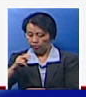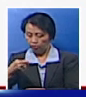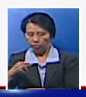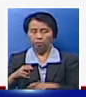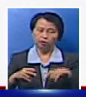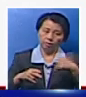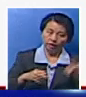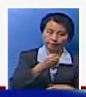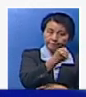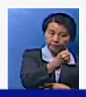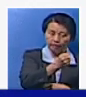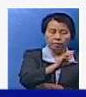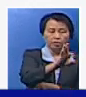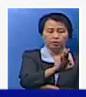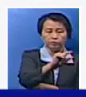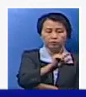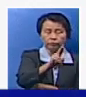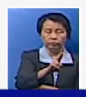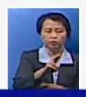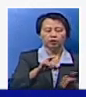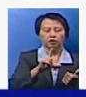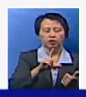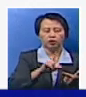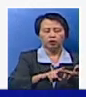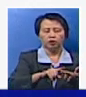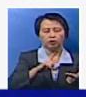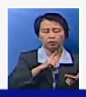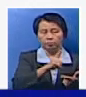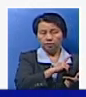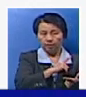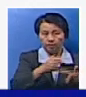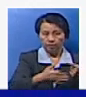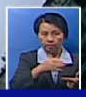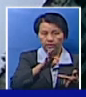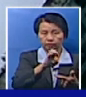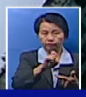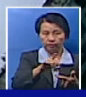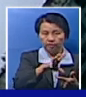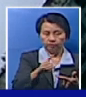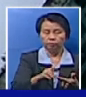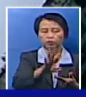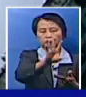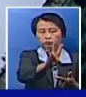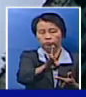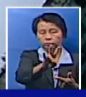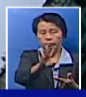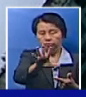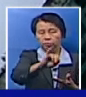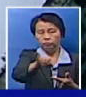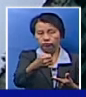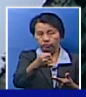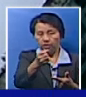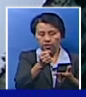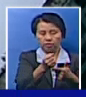pemegang saham utama fgv ialah lembaga kemajuan tanah persekutuan felda sebanyak 775 juta